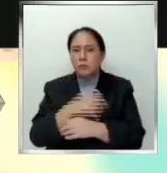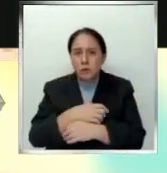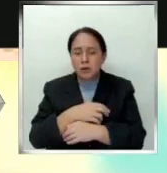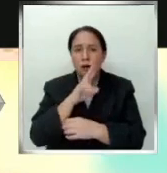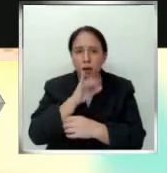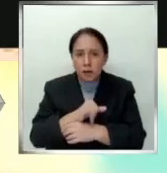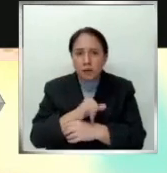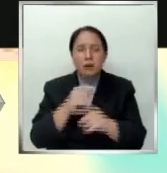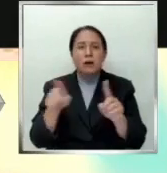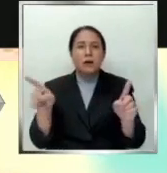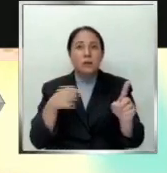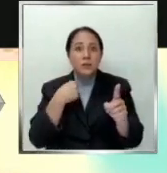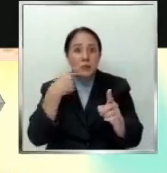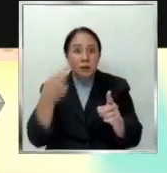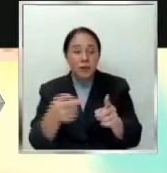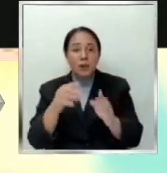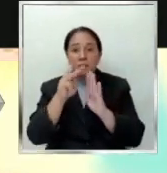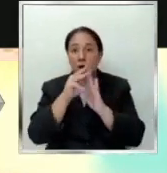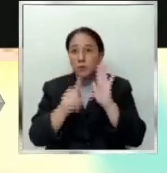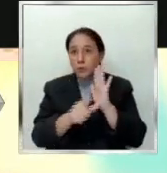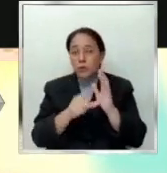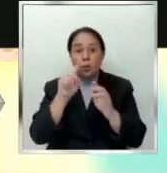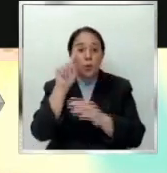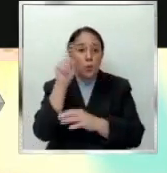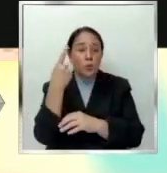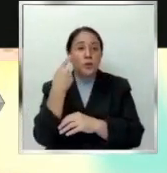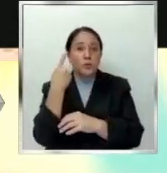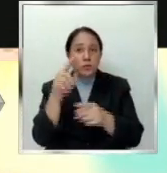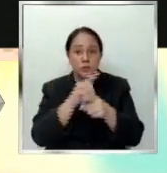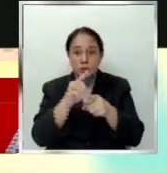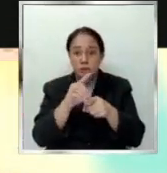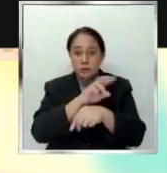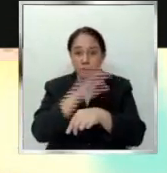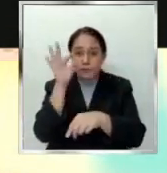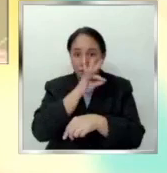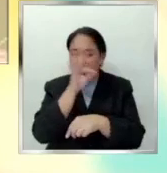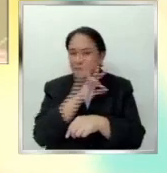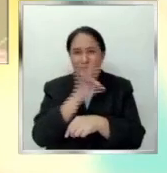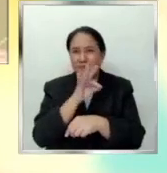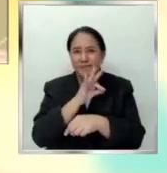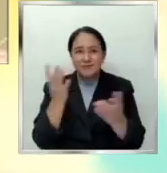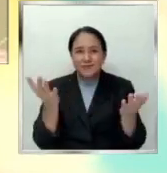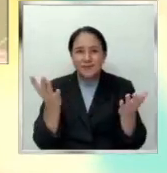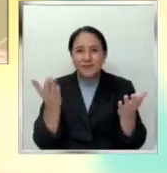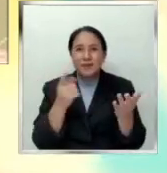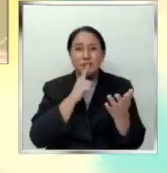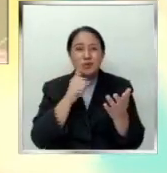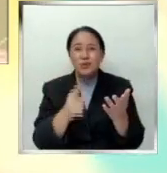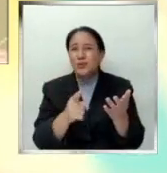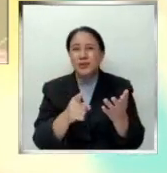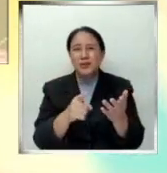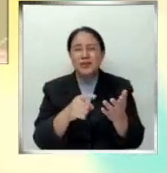they claimed that martial law was meant only to discipline the Filipinos, good heavens! The truth was plain and